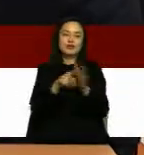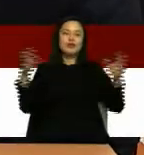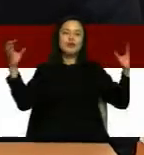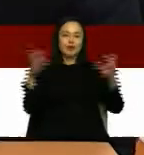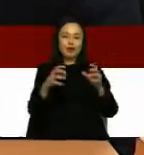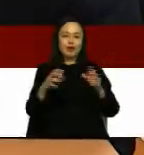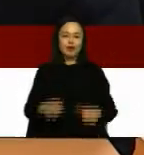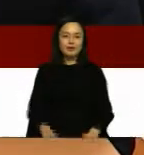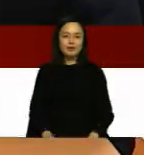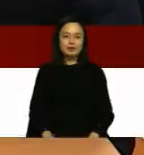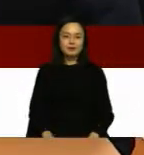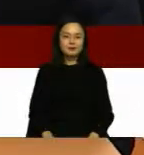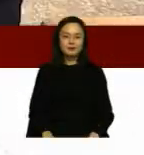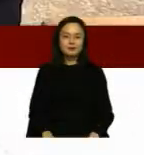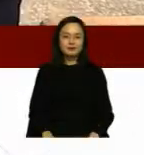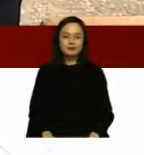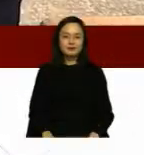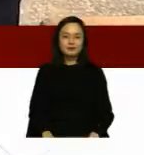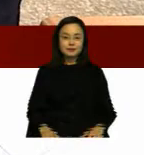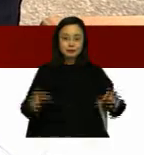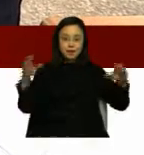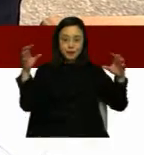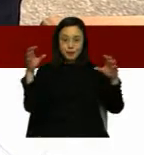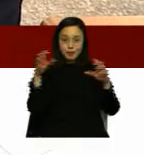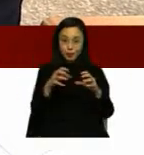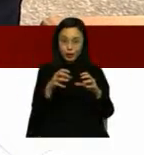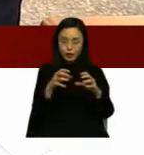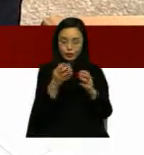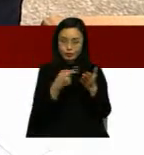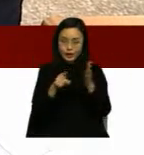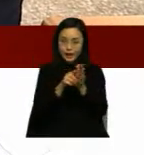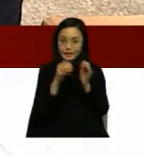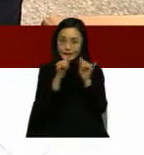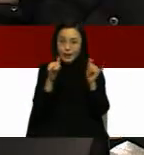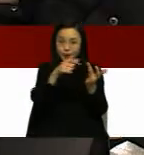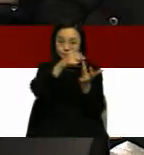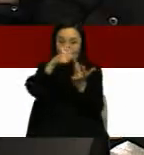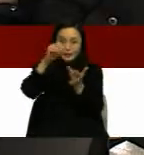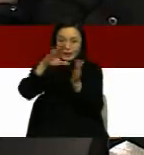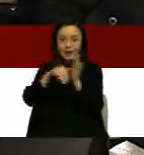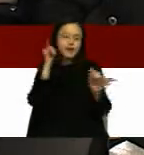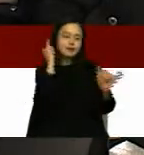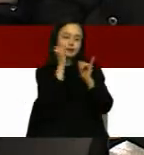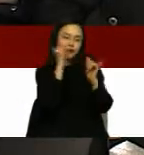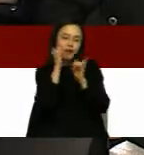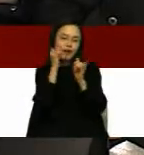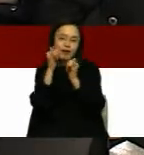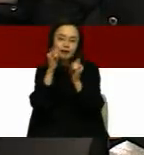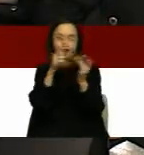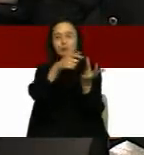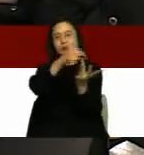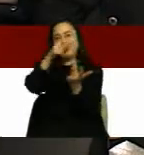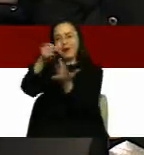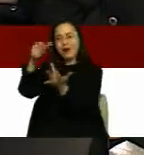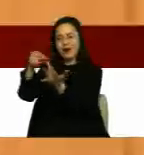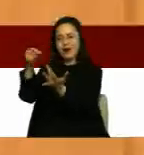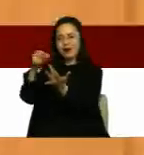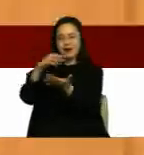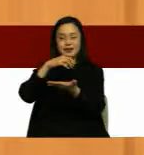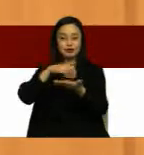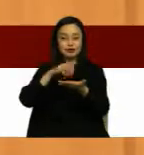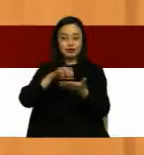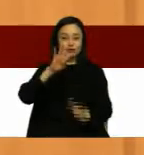고려해 ARS로 무작위 선정된 고양시 시민 배심원 40명이 12월 한 달간 3번에 걸쳐